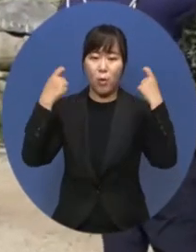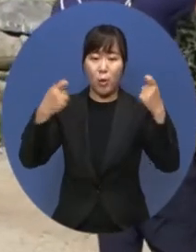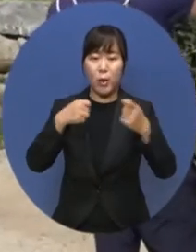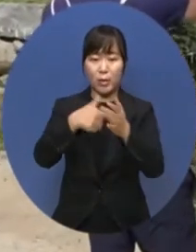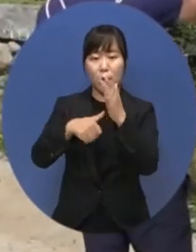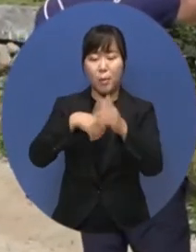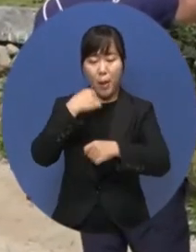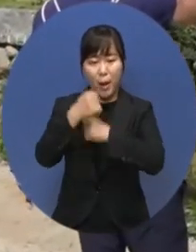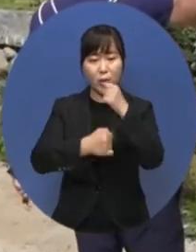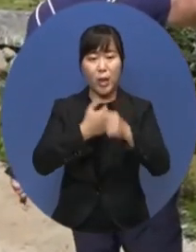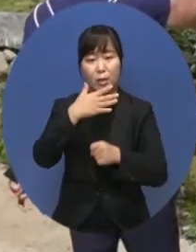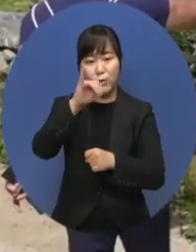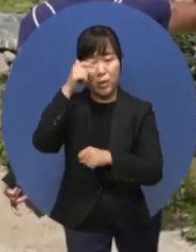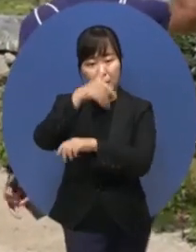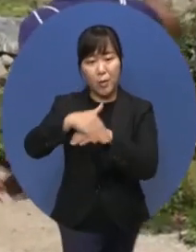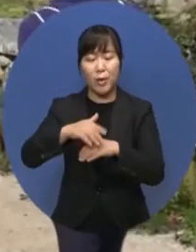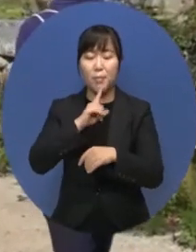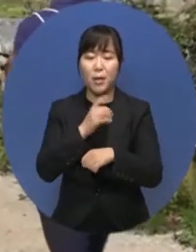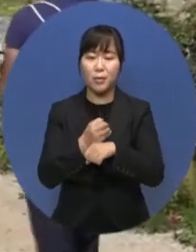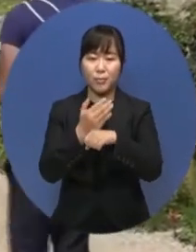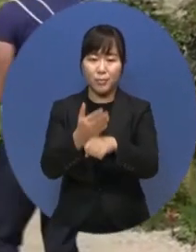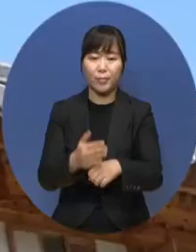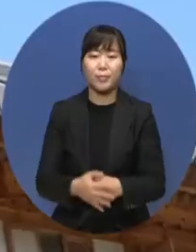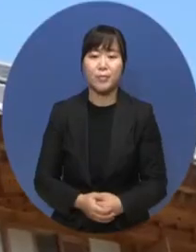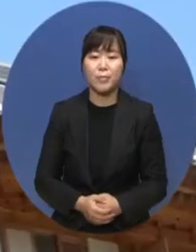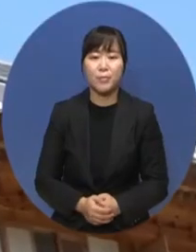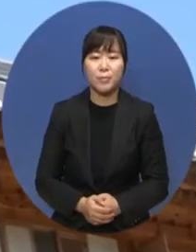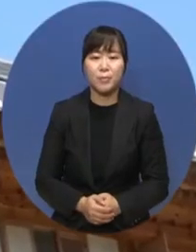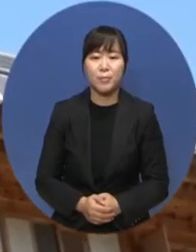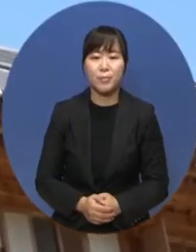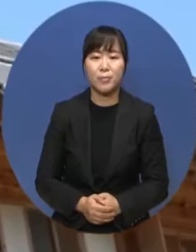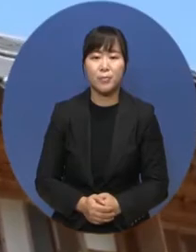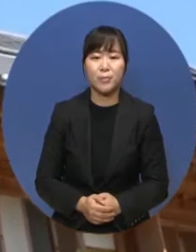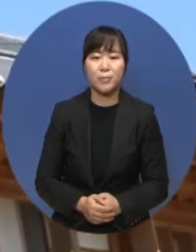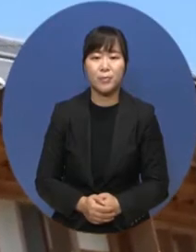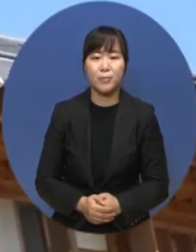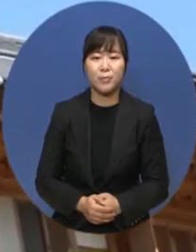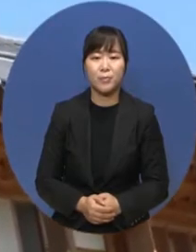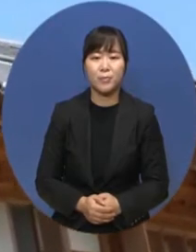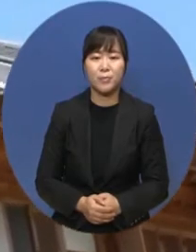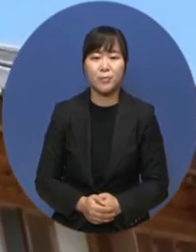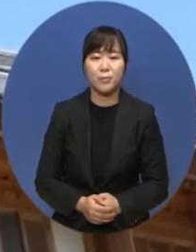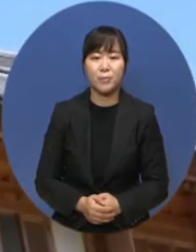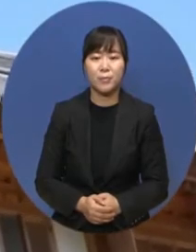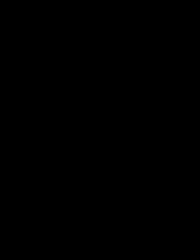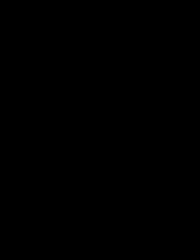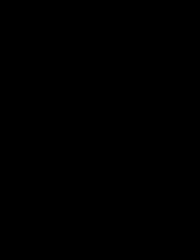마음껏 즐길 수 있도록 할 계획이라고 전했습니다. 복지TV 뉴스 서정영입니다.